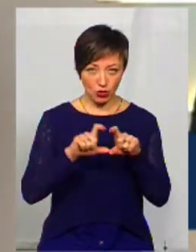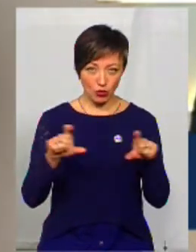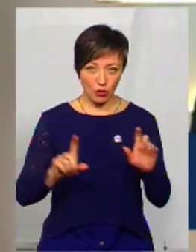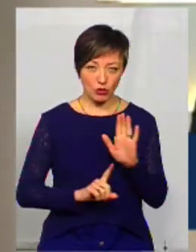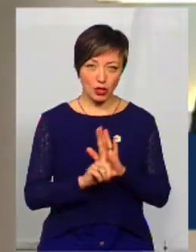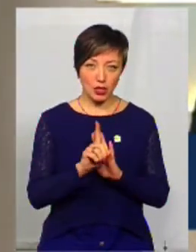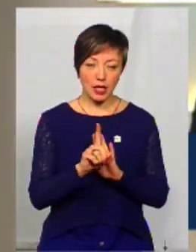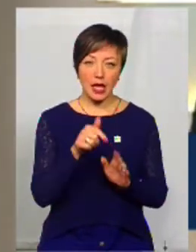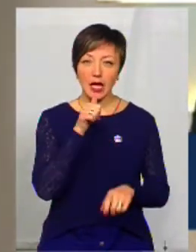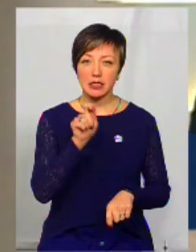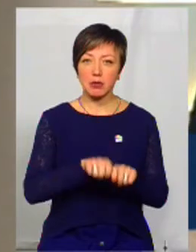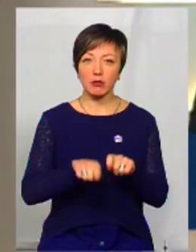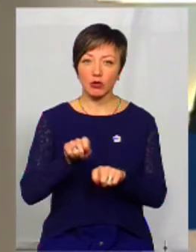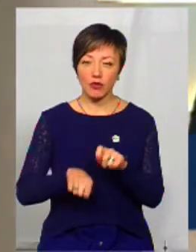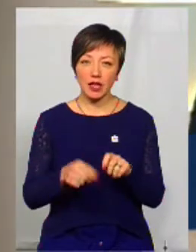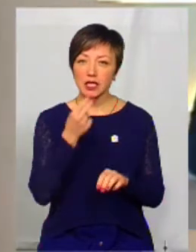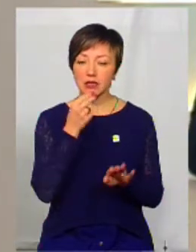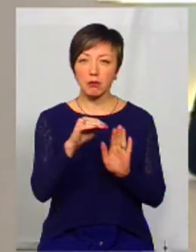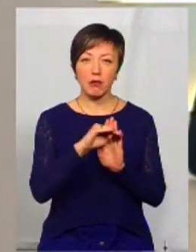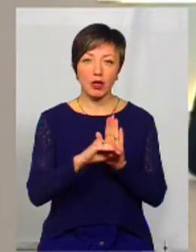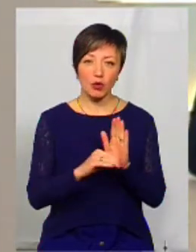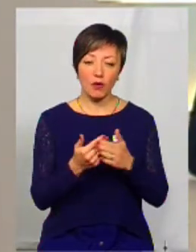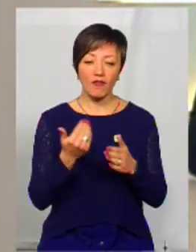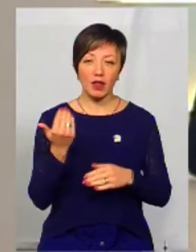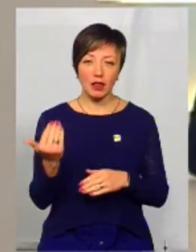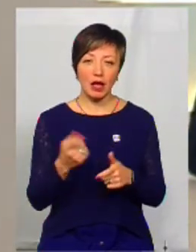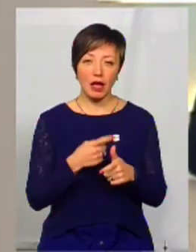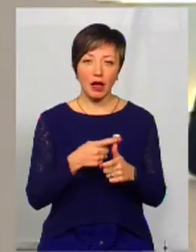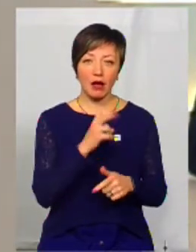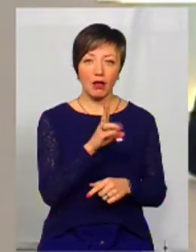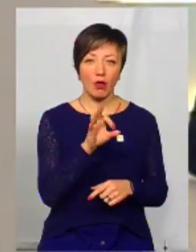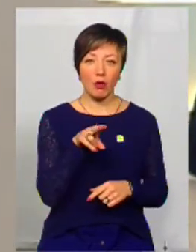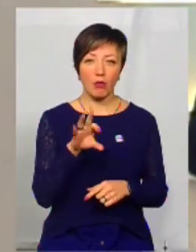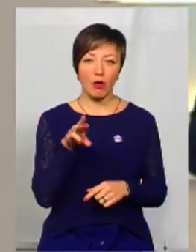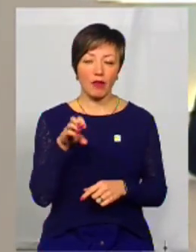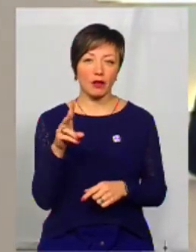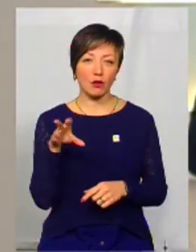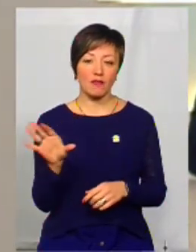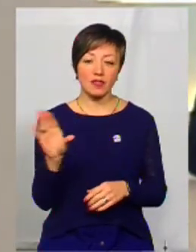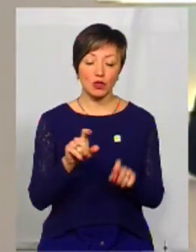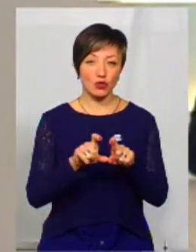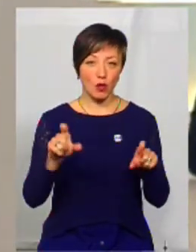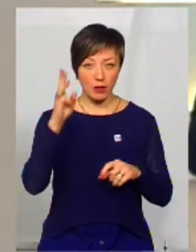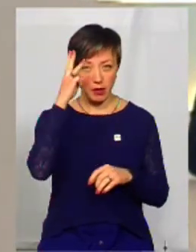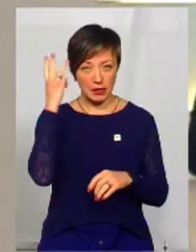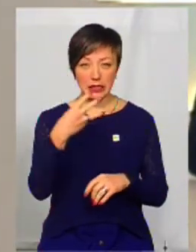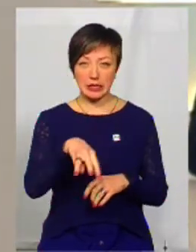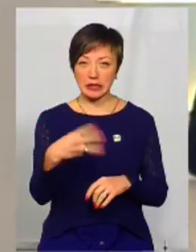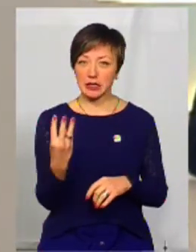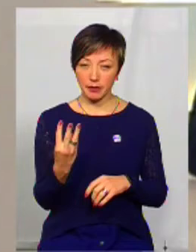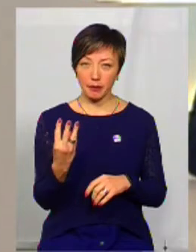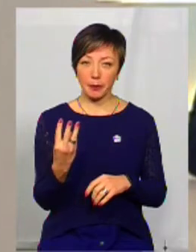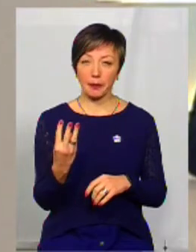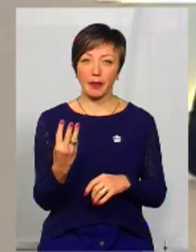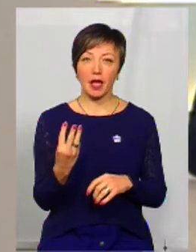школах почали експериментувати із меню від Євгена Клопотенка. Наразі усі школи Хмельницького, а їх 33,